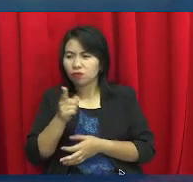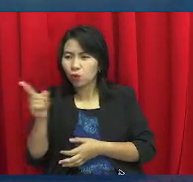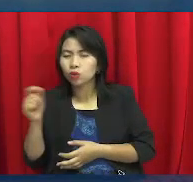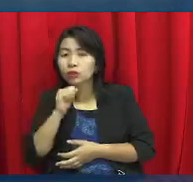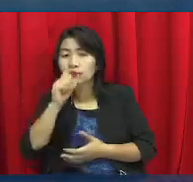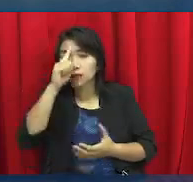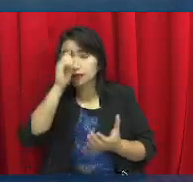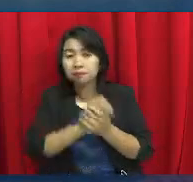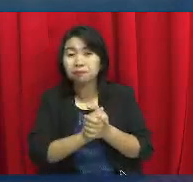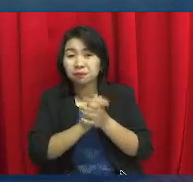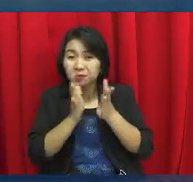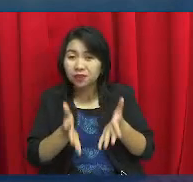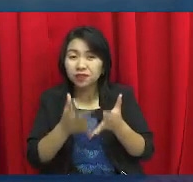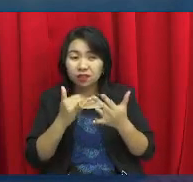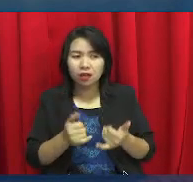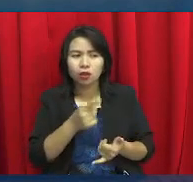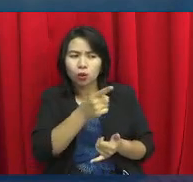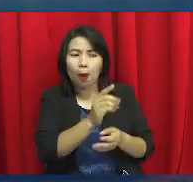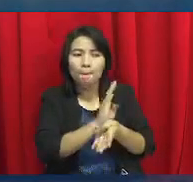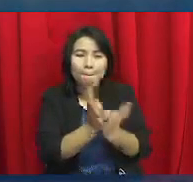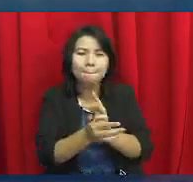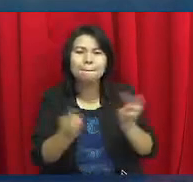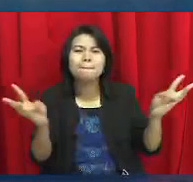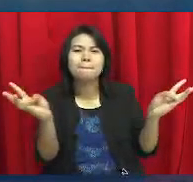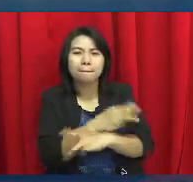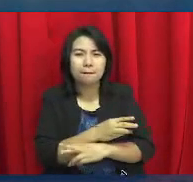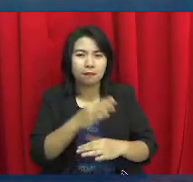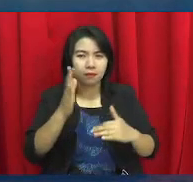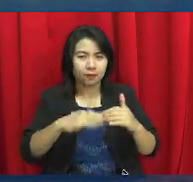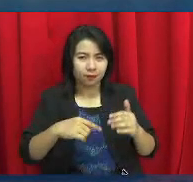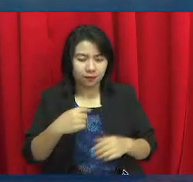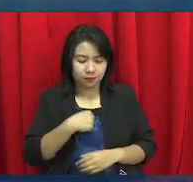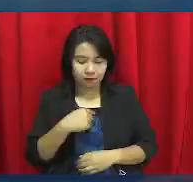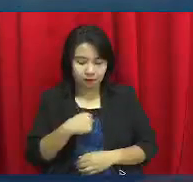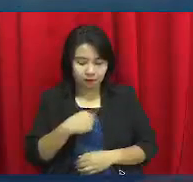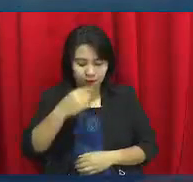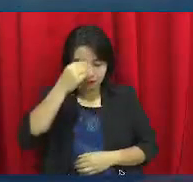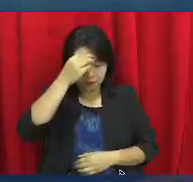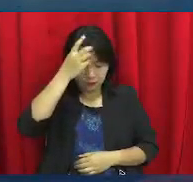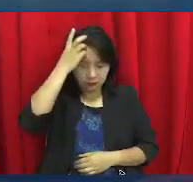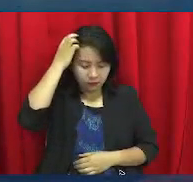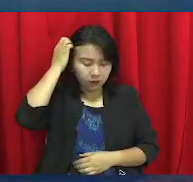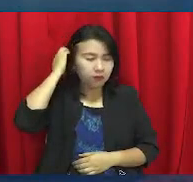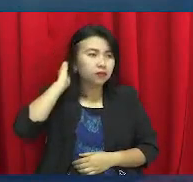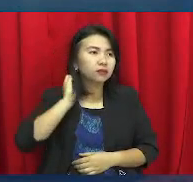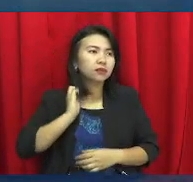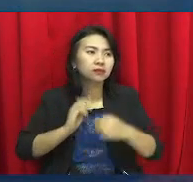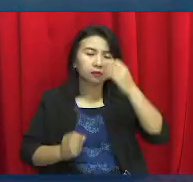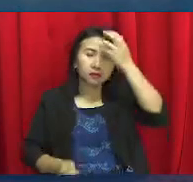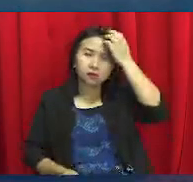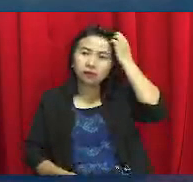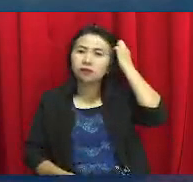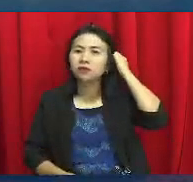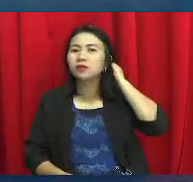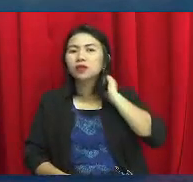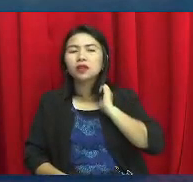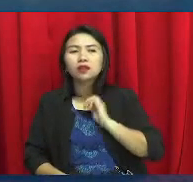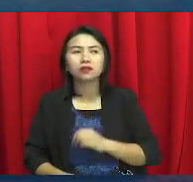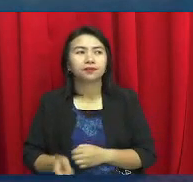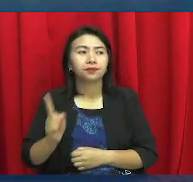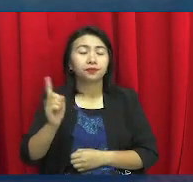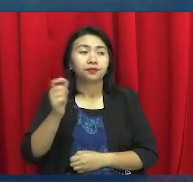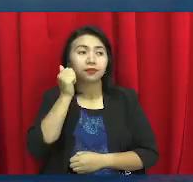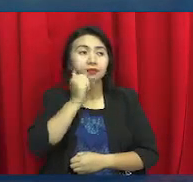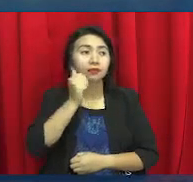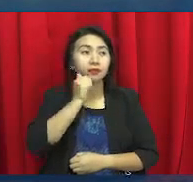mas malala ka pa nga sa akin. Yung, though. Actually, just Sir Gomer, naririnig niya yan kay Pastor eh. Sinasabi naman lagi ni Pastor